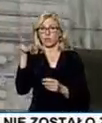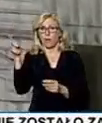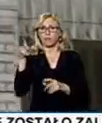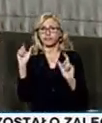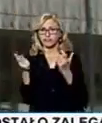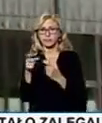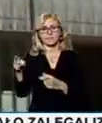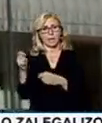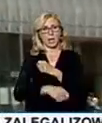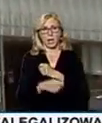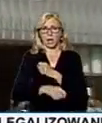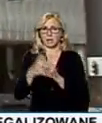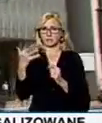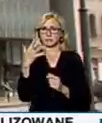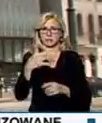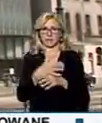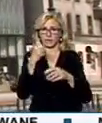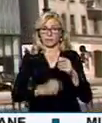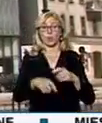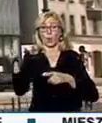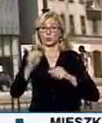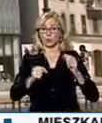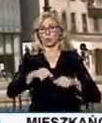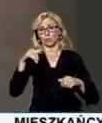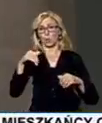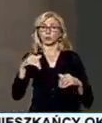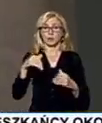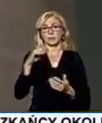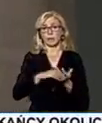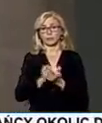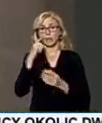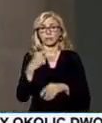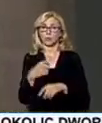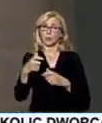5 lat pozbawienia wolności. Sąd może też orzec obowiązek naprawienia szkody.